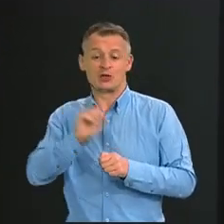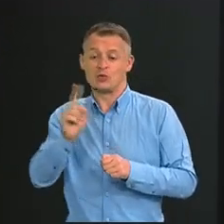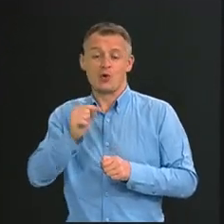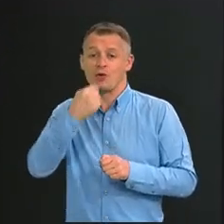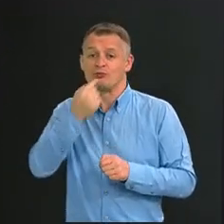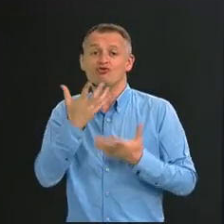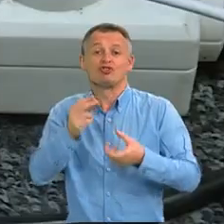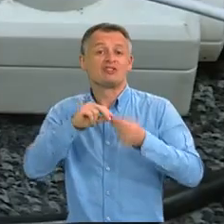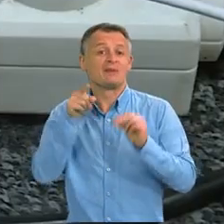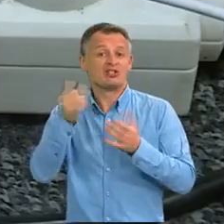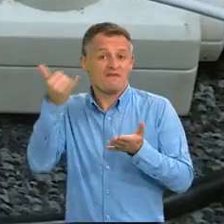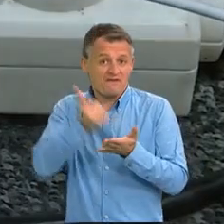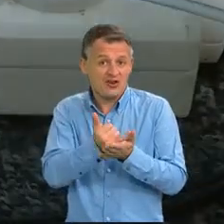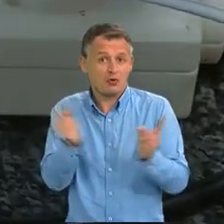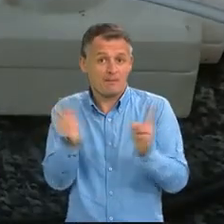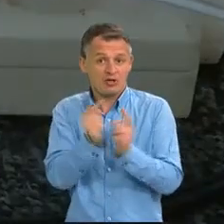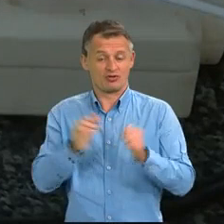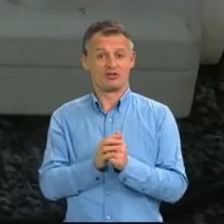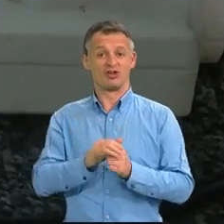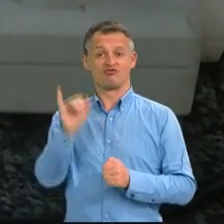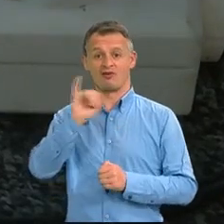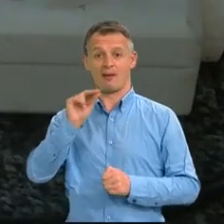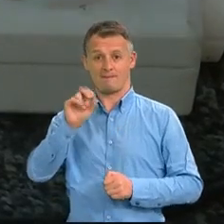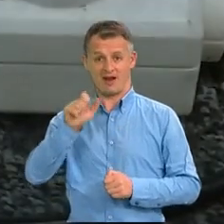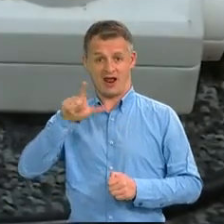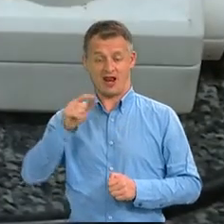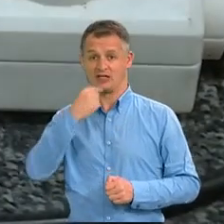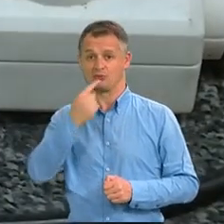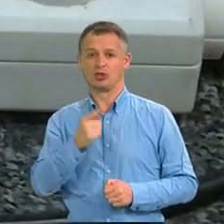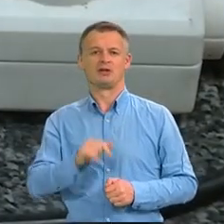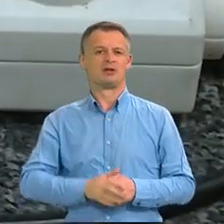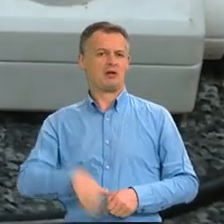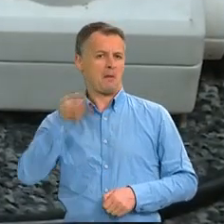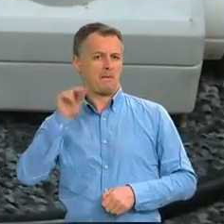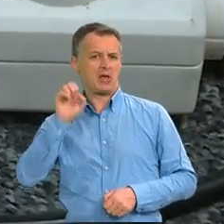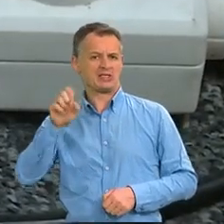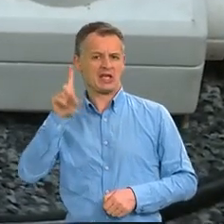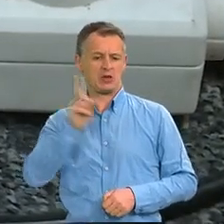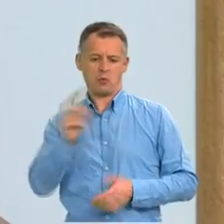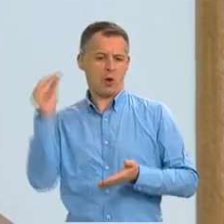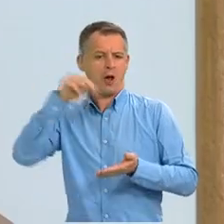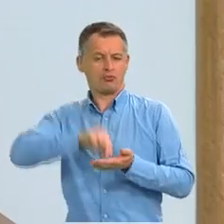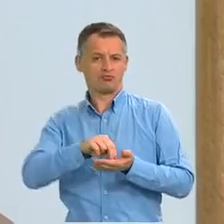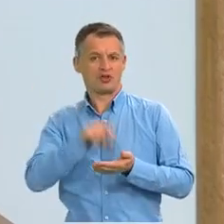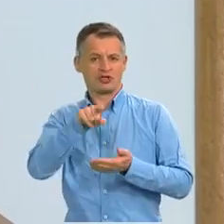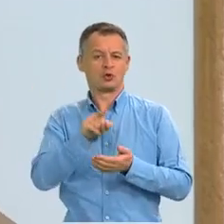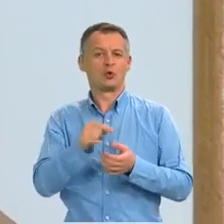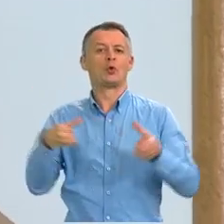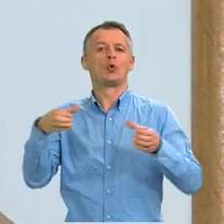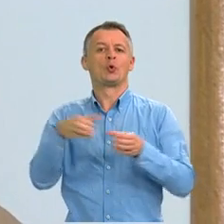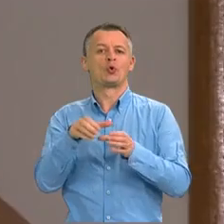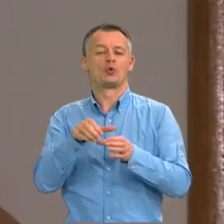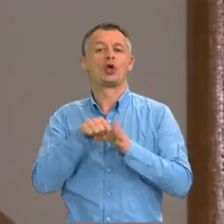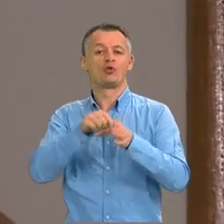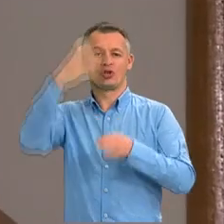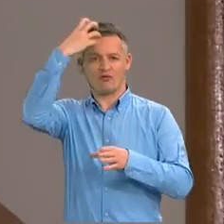mici. În schimb, cei de la PNL spun că socialdemocrații nu au înaintat aceste propuneri în coaliția de guvernare.